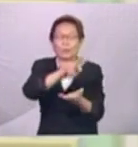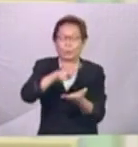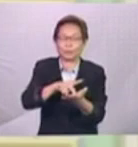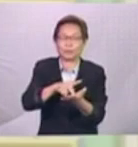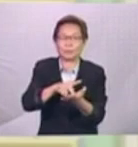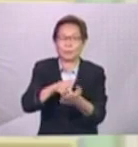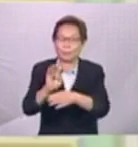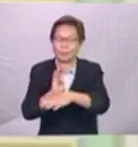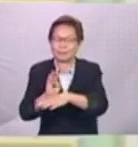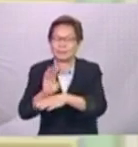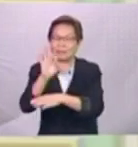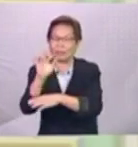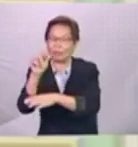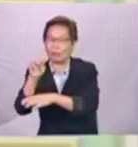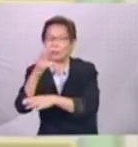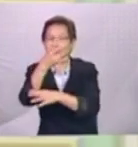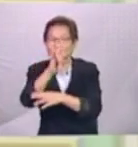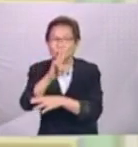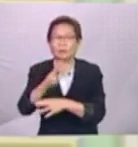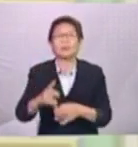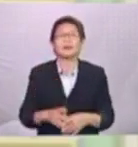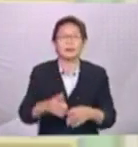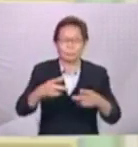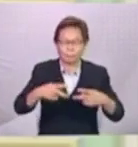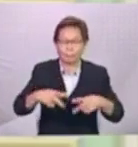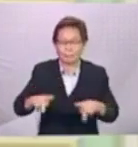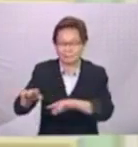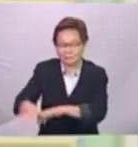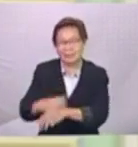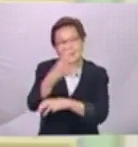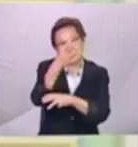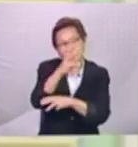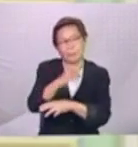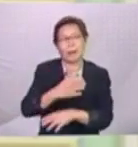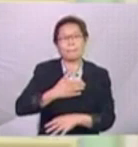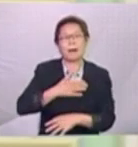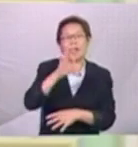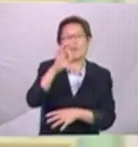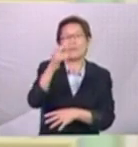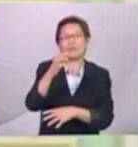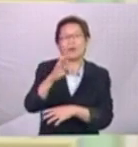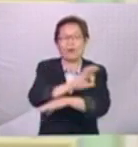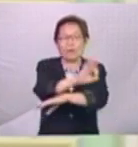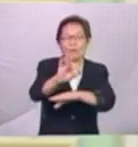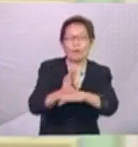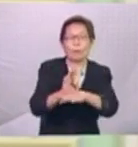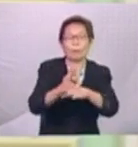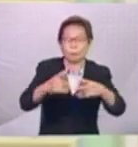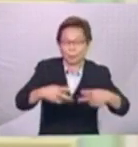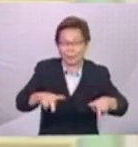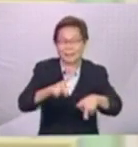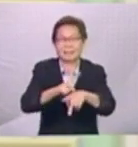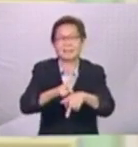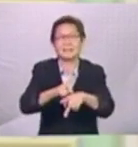fam al17 Fatoni kau tadi 16 mifa walet HD3 termasuk di